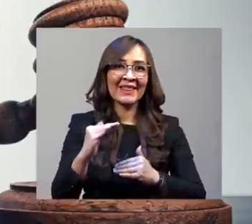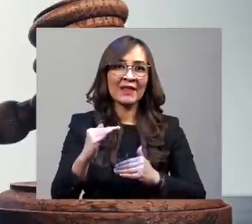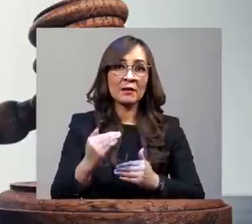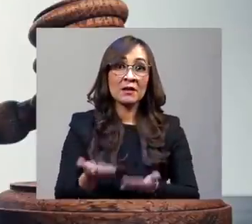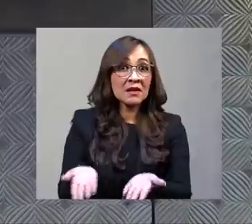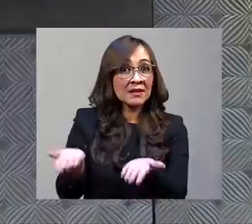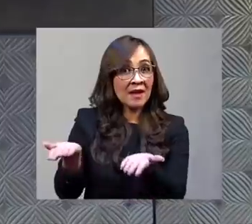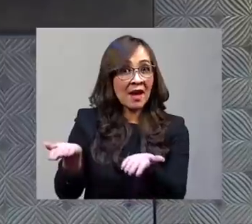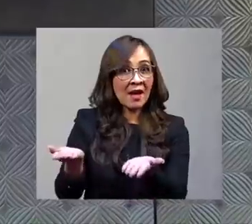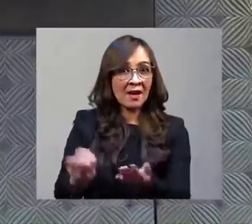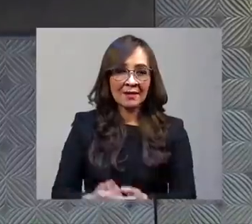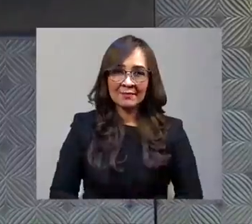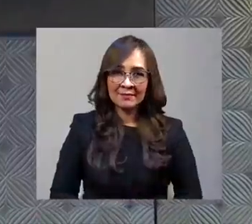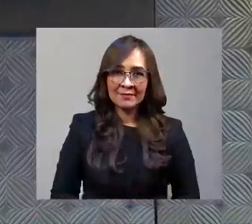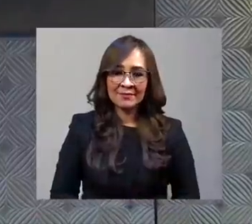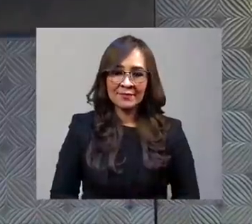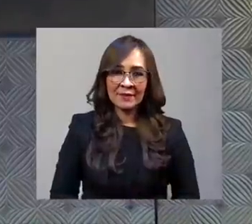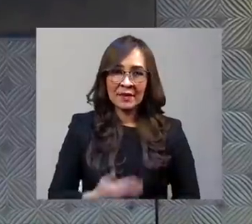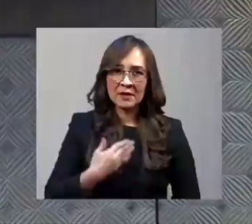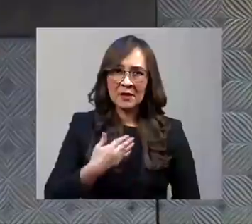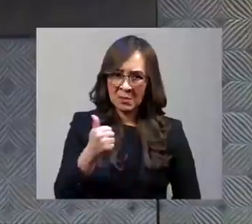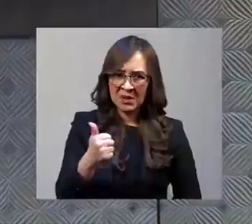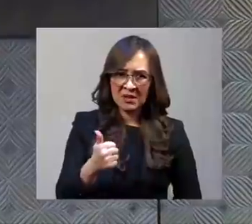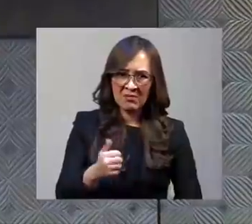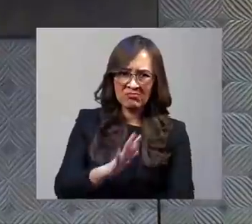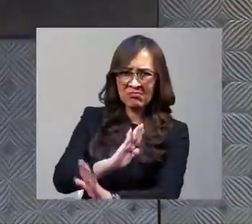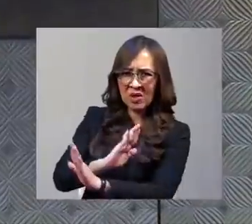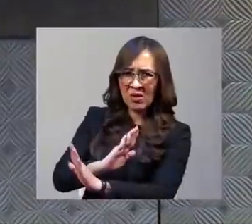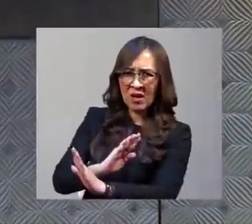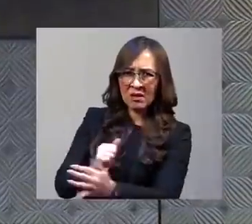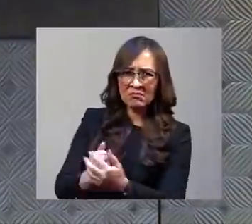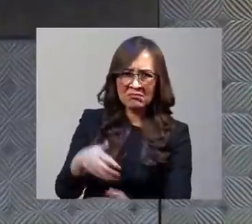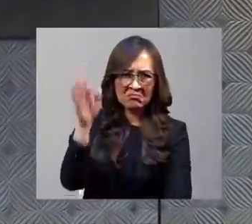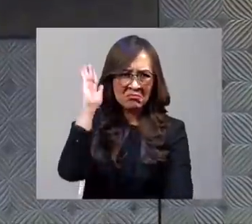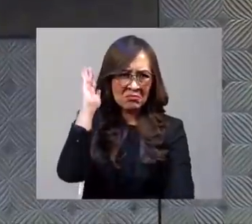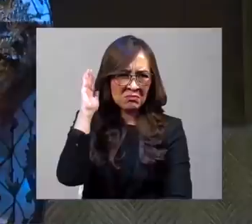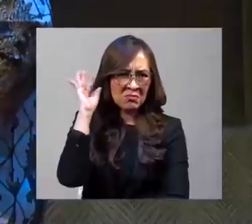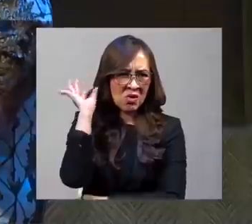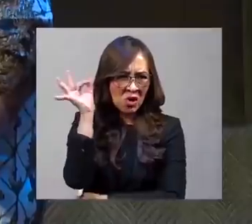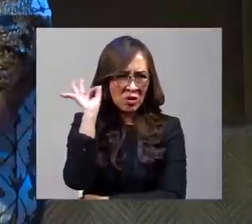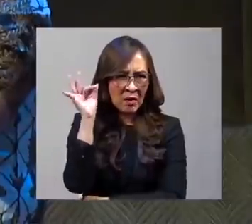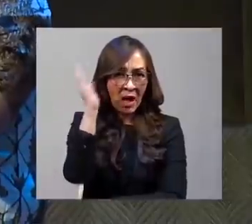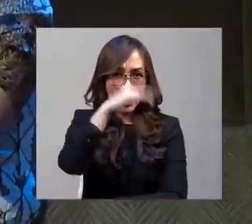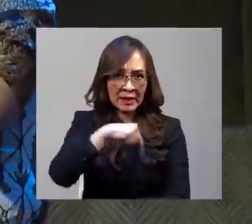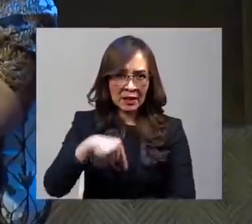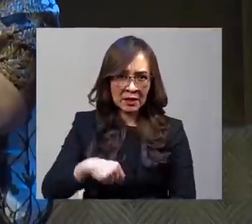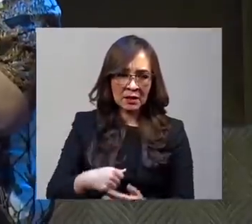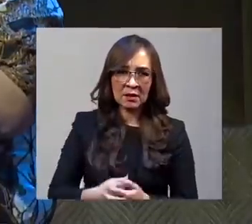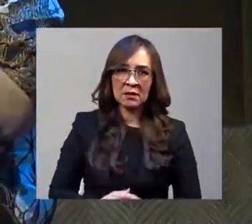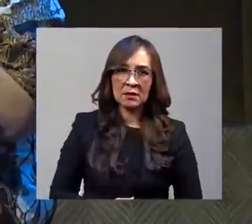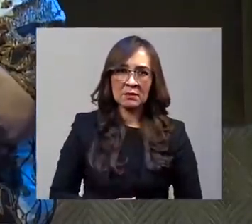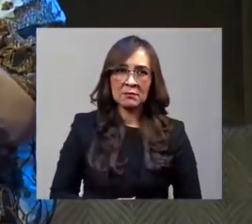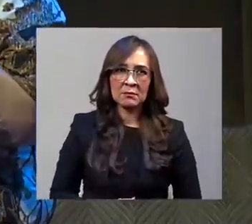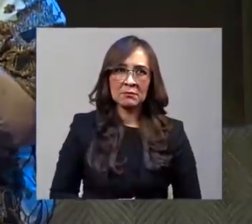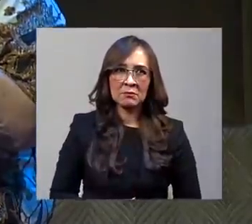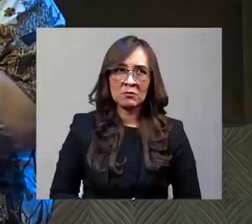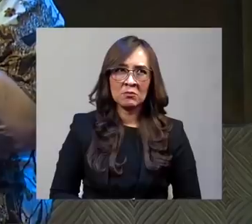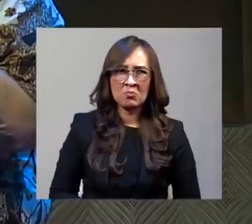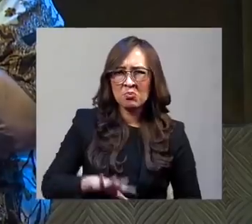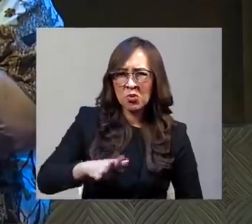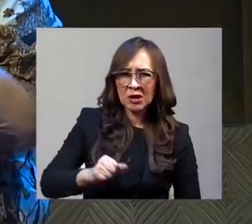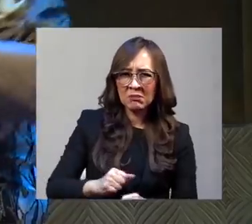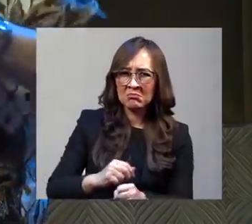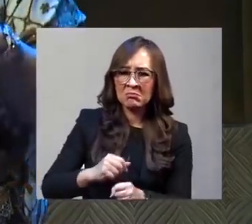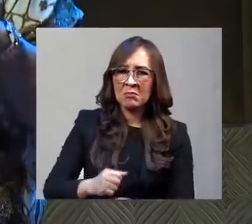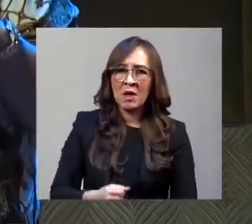saudara. Saya bisa saja menolak khotbah hari ini dan berkata, ah Gilbert aneh-aneh, pengajarannya kok aneh ya. Oh hidup harus ada dalam kemajuan,